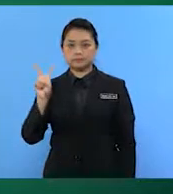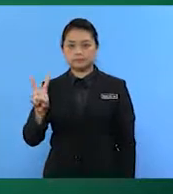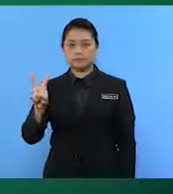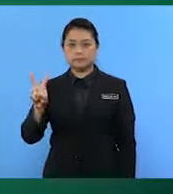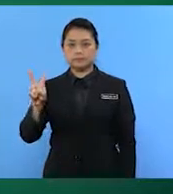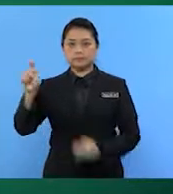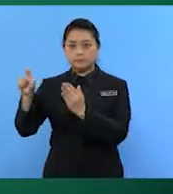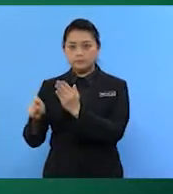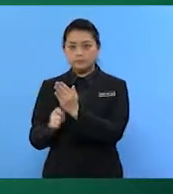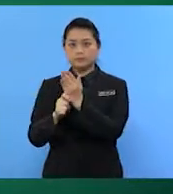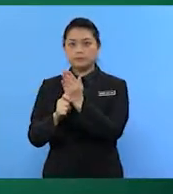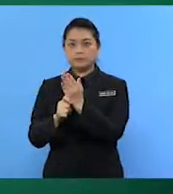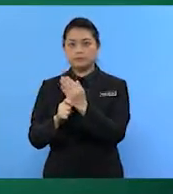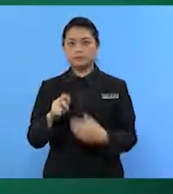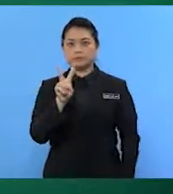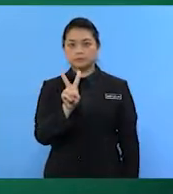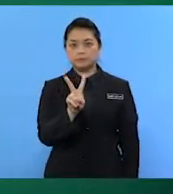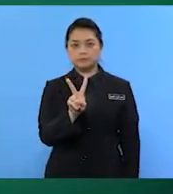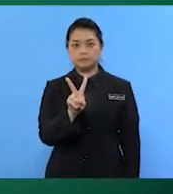1^-2 tambah